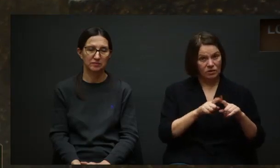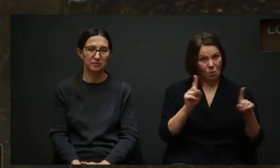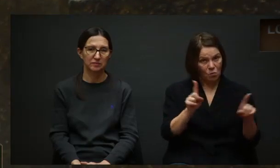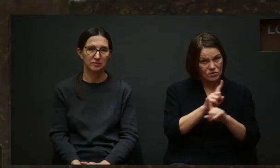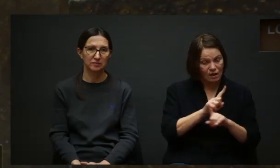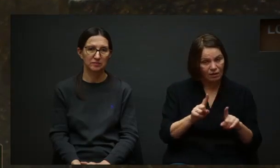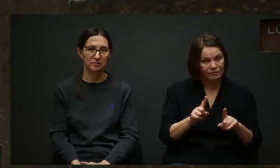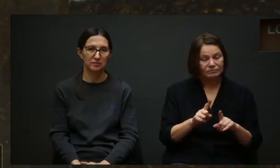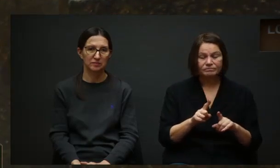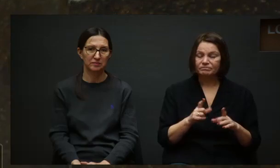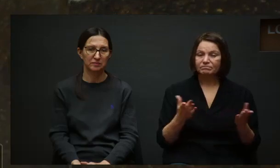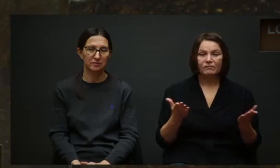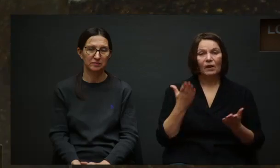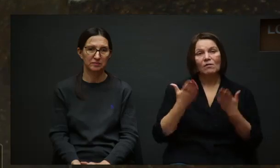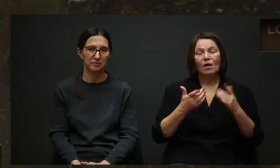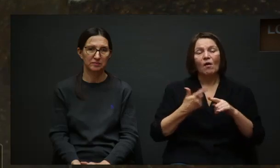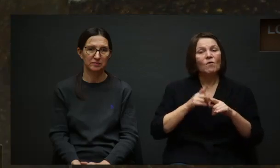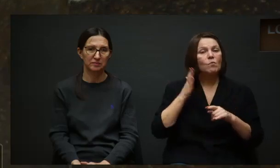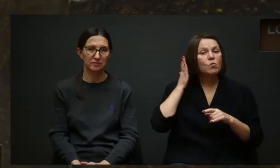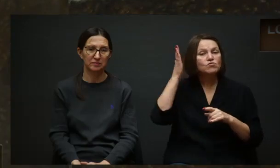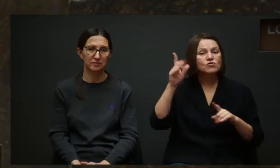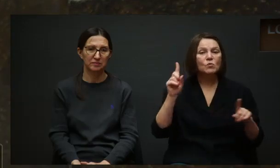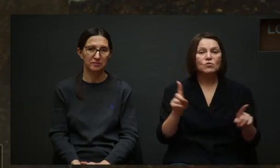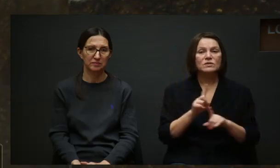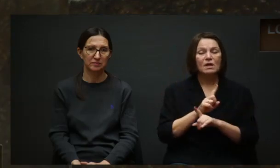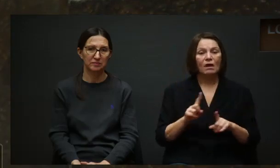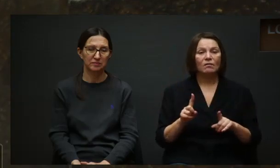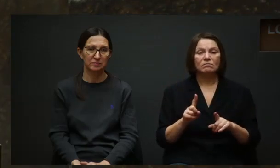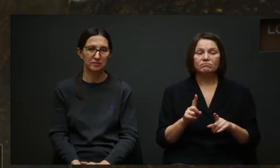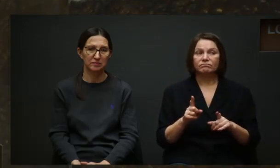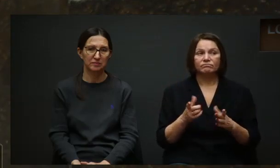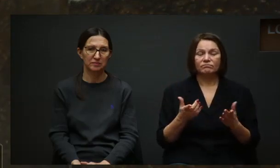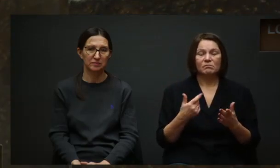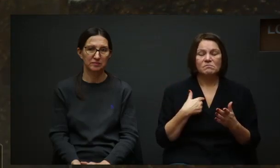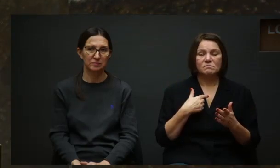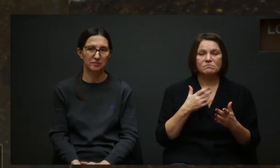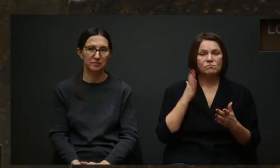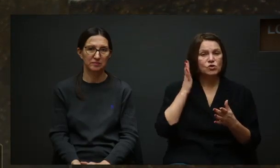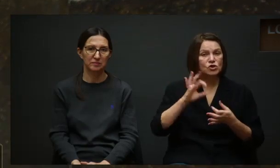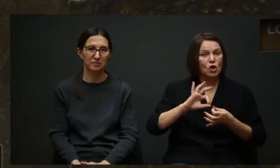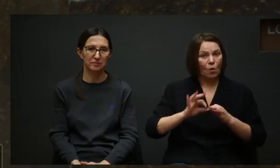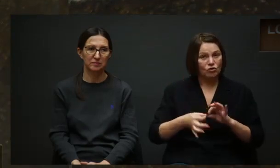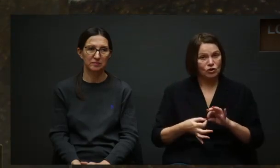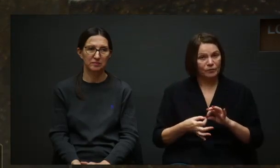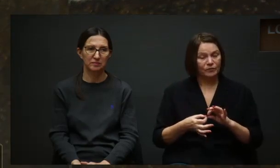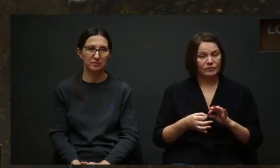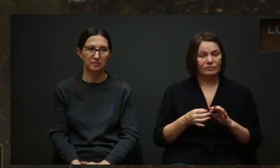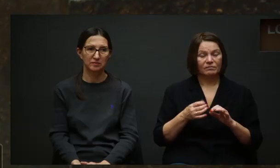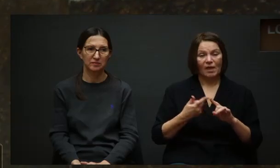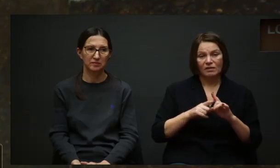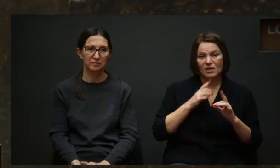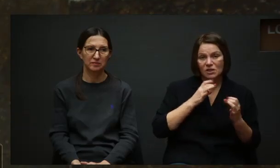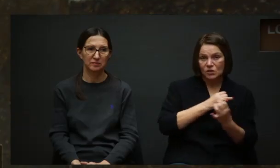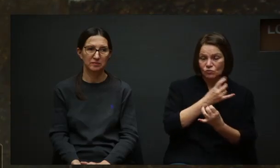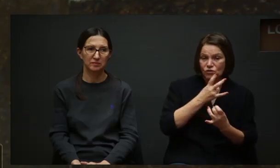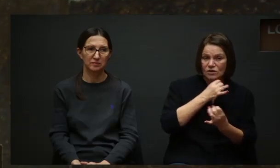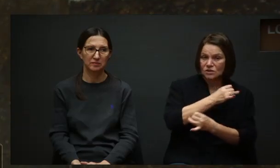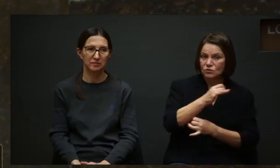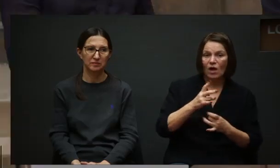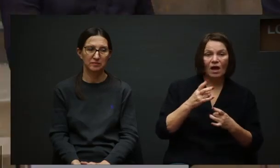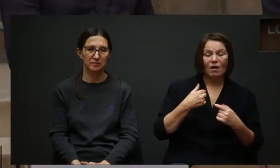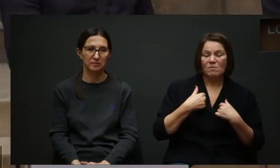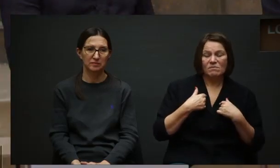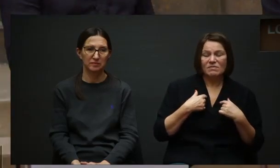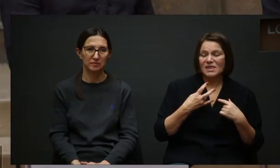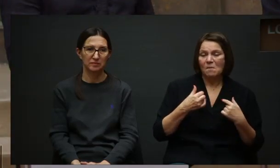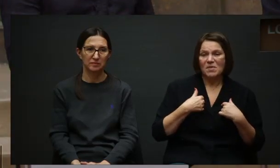это как-то, не знаю, будущее музеев довольно, мне кажется, сложные дискуссии, не мне